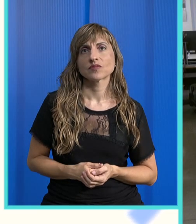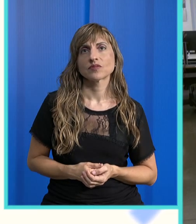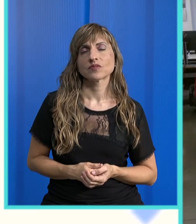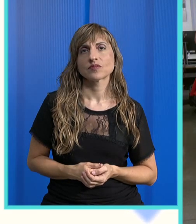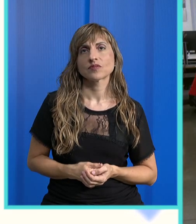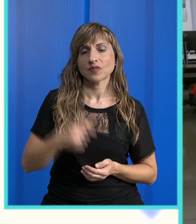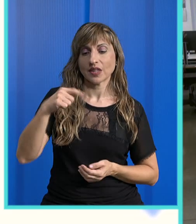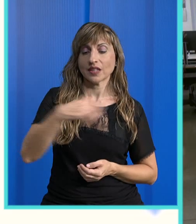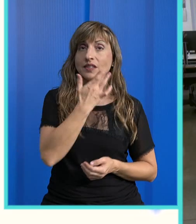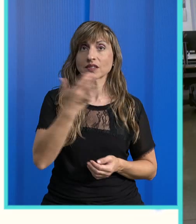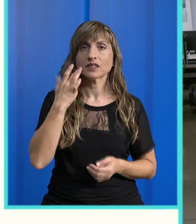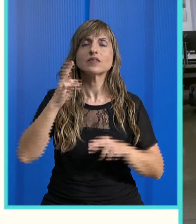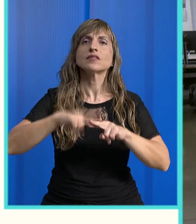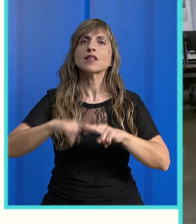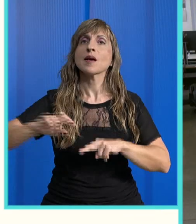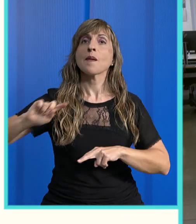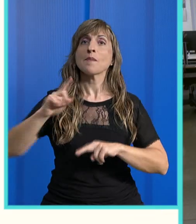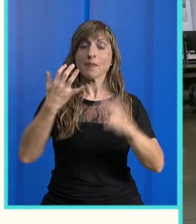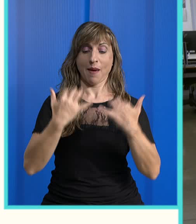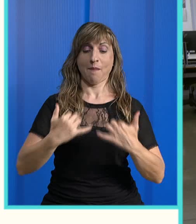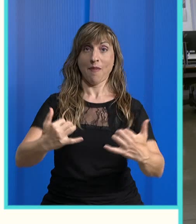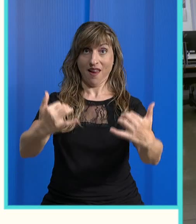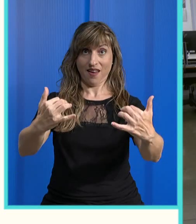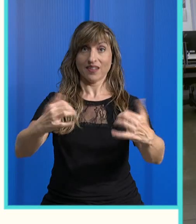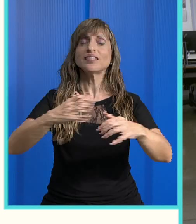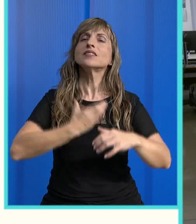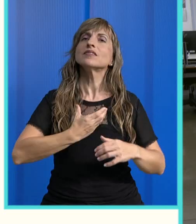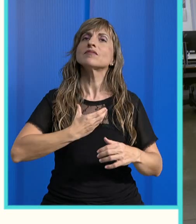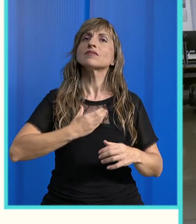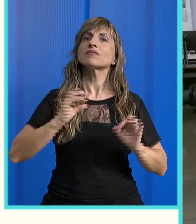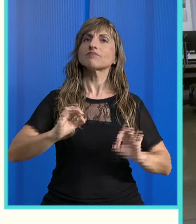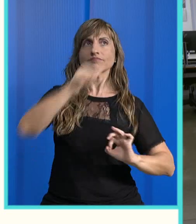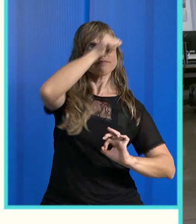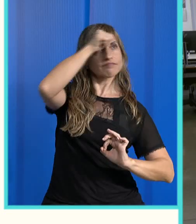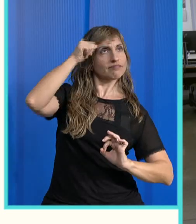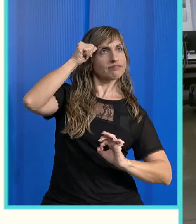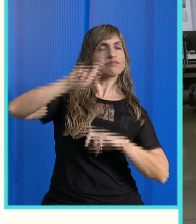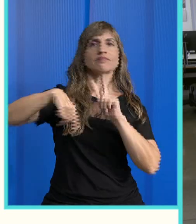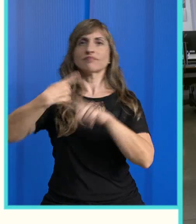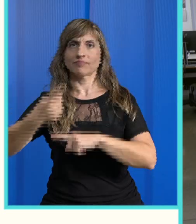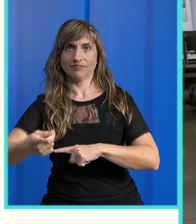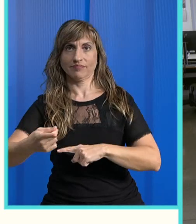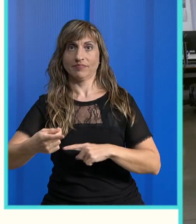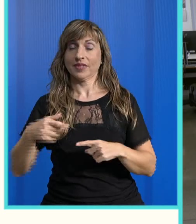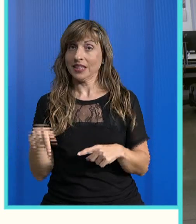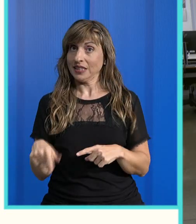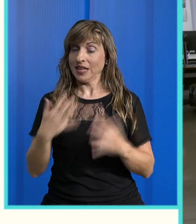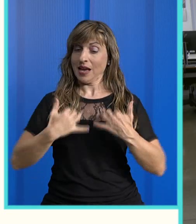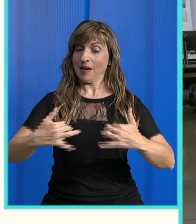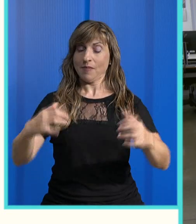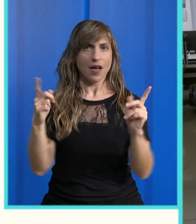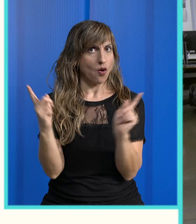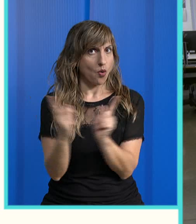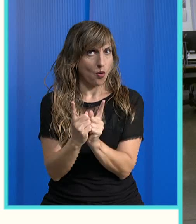I aquesta tarda se celebra el primer ple municipal ordinari després de les vacances. Un ple que es preveu curt i sense gaires punts